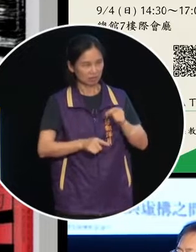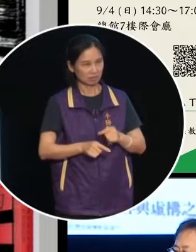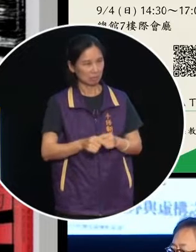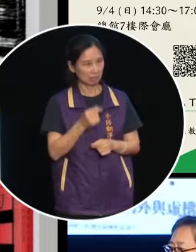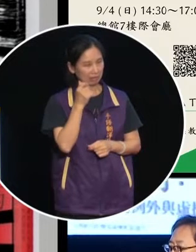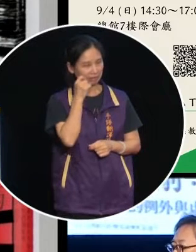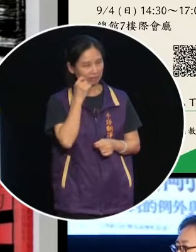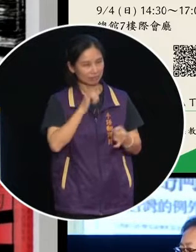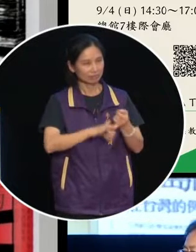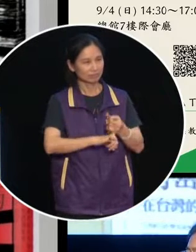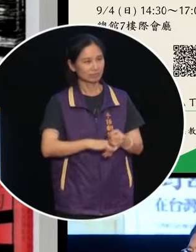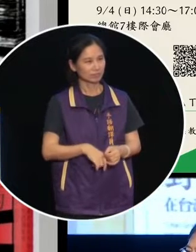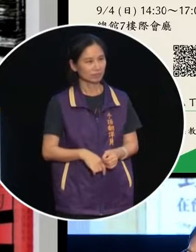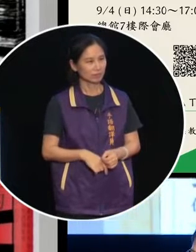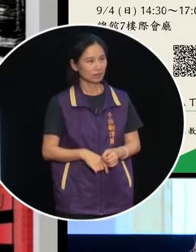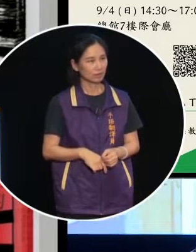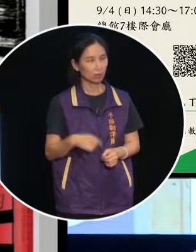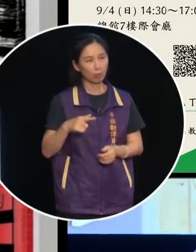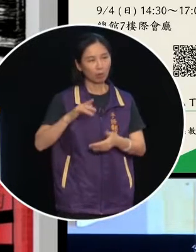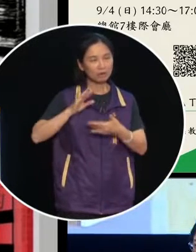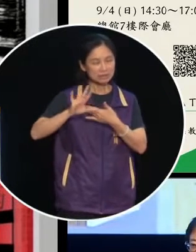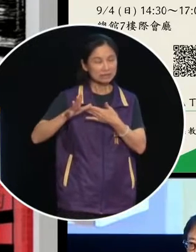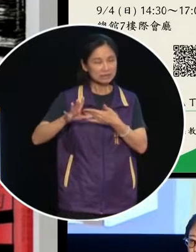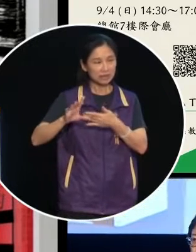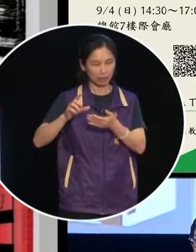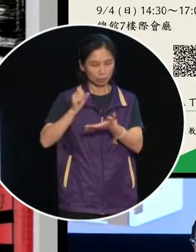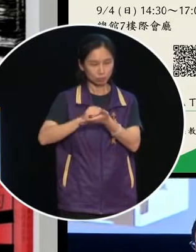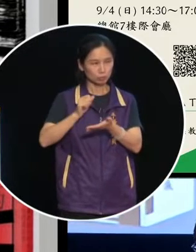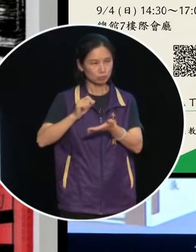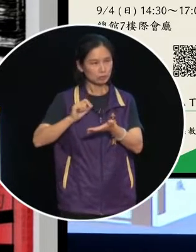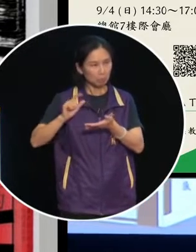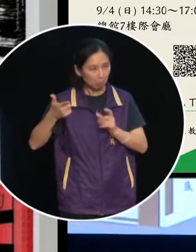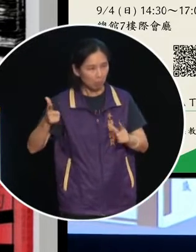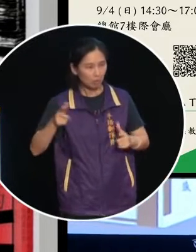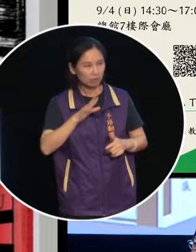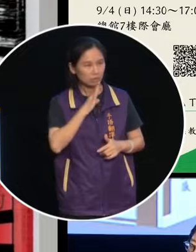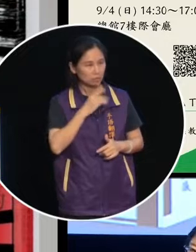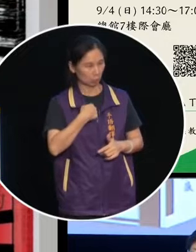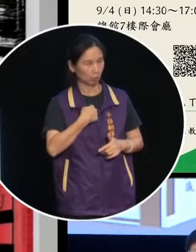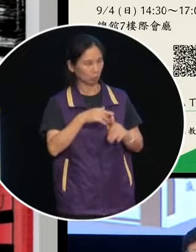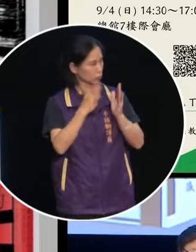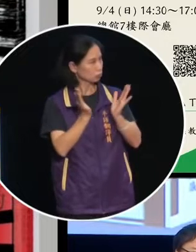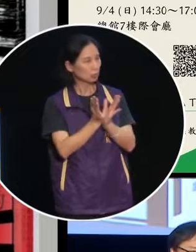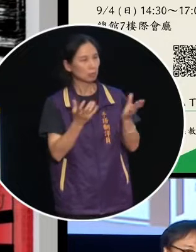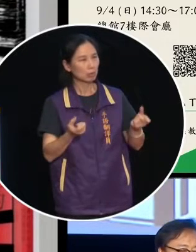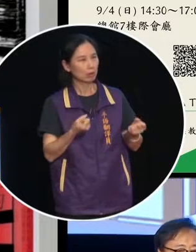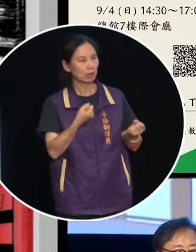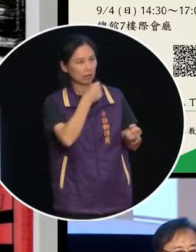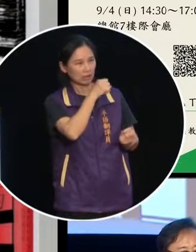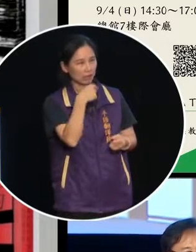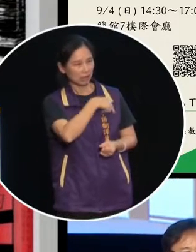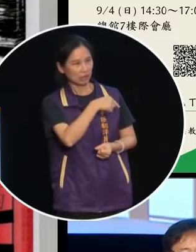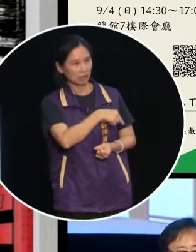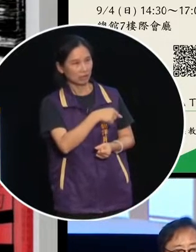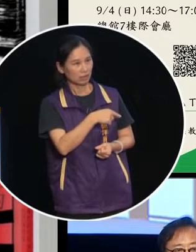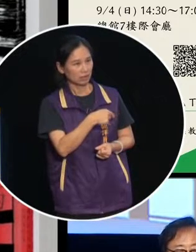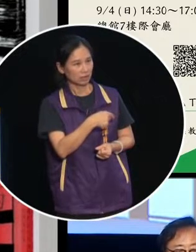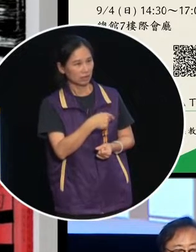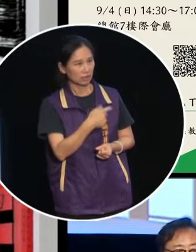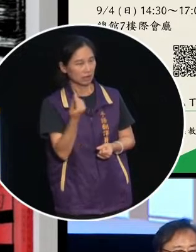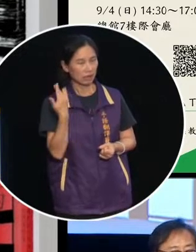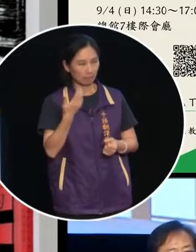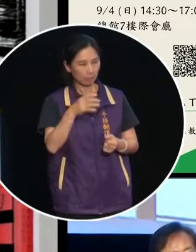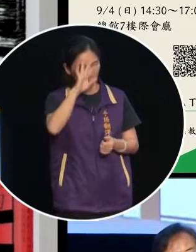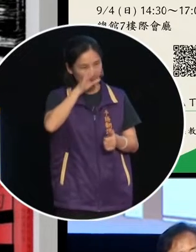者，日本作者不一样的事情，都是我的中文书都在台湾有一个市场。那之前是疫情以